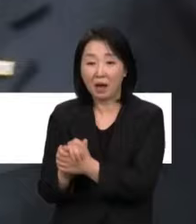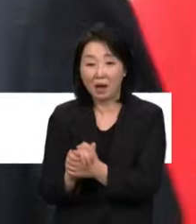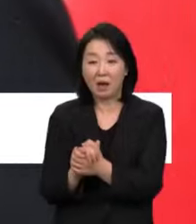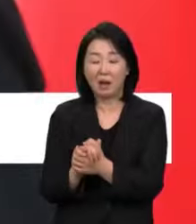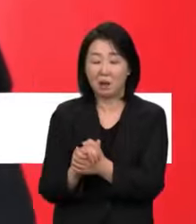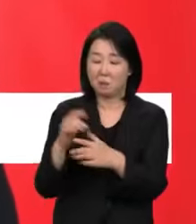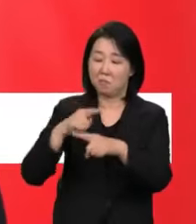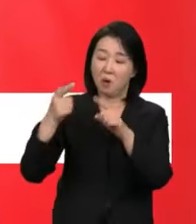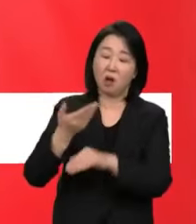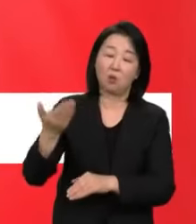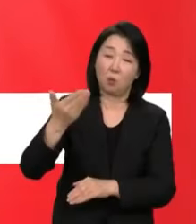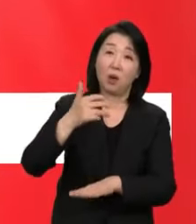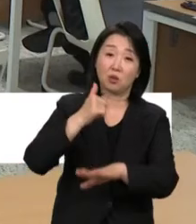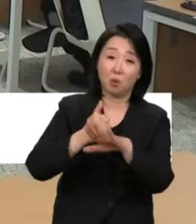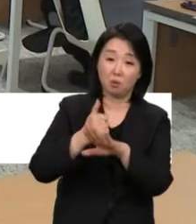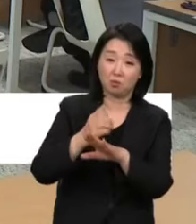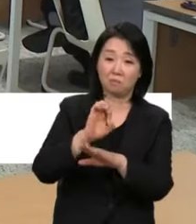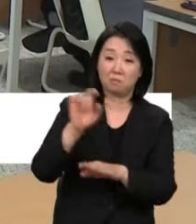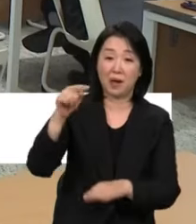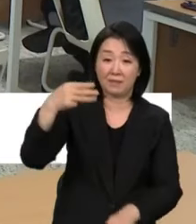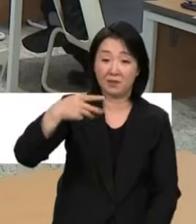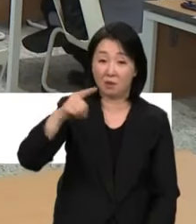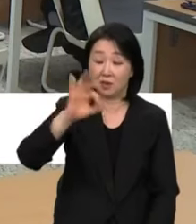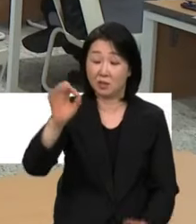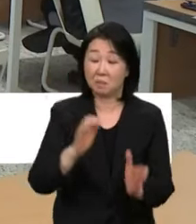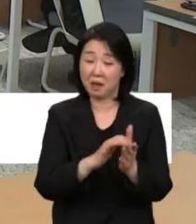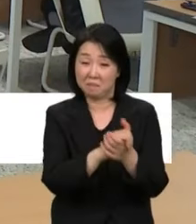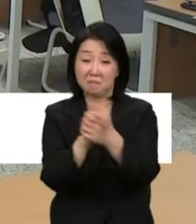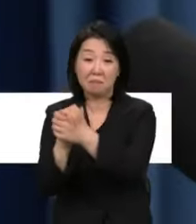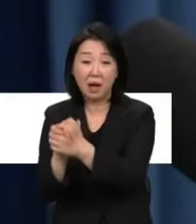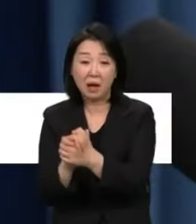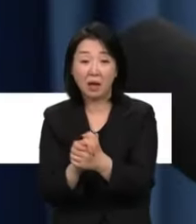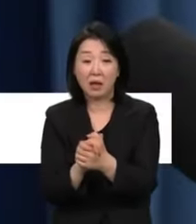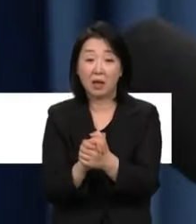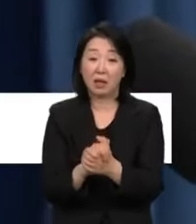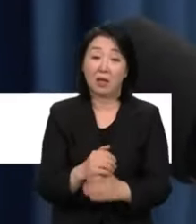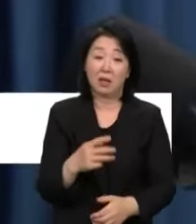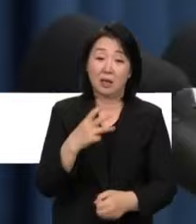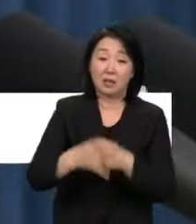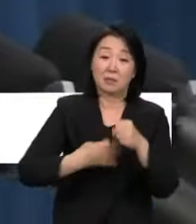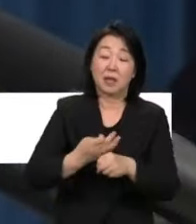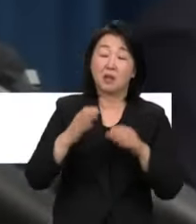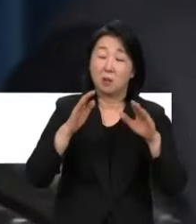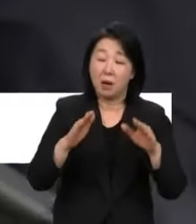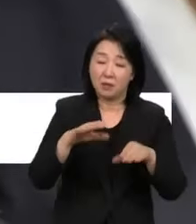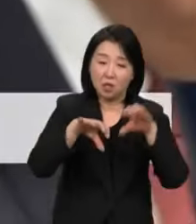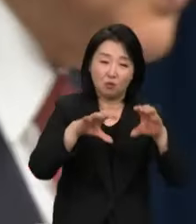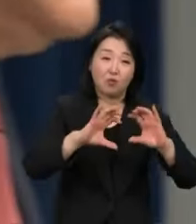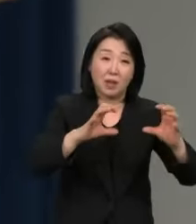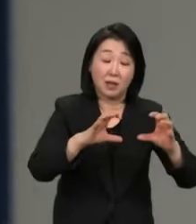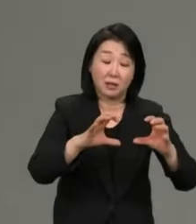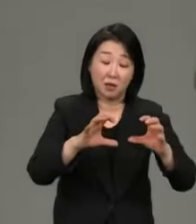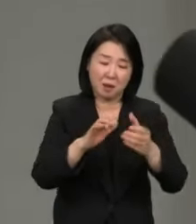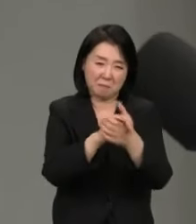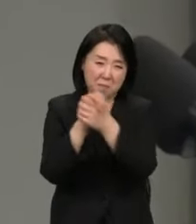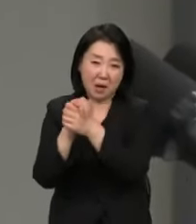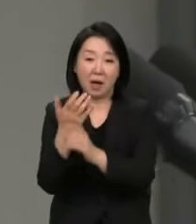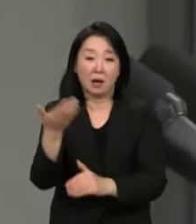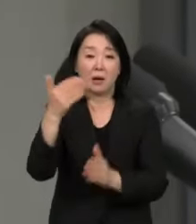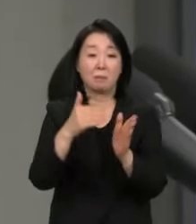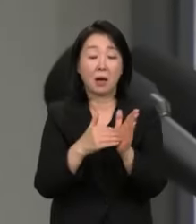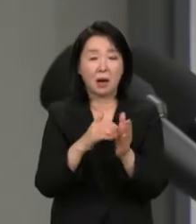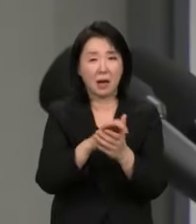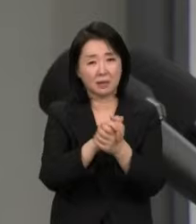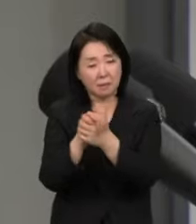파트너로 인정했습니다. 2010년 이후 14년 만에 중요한 이웃 국가에서 한 단계 끌어올린 겁니다. 하지만